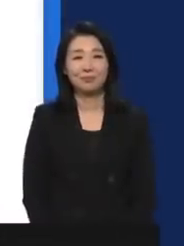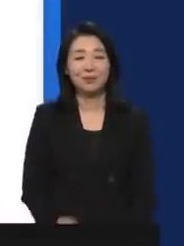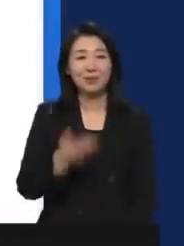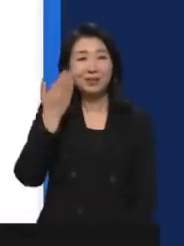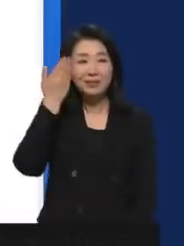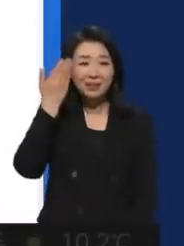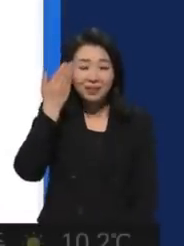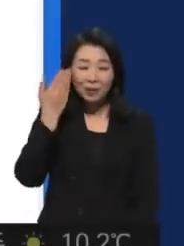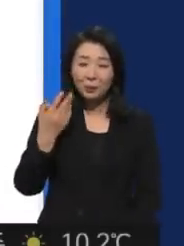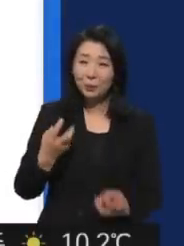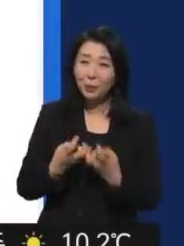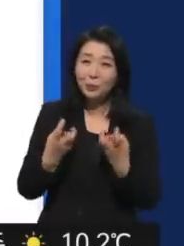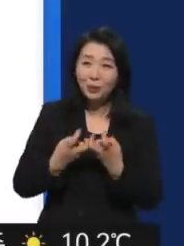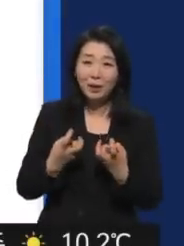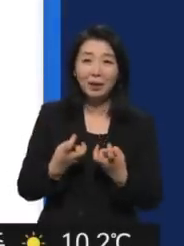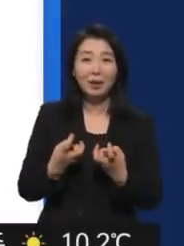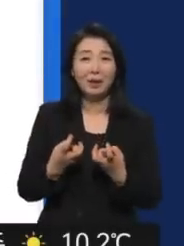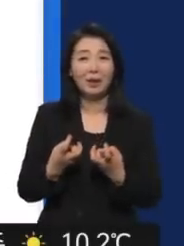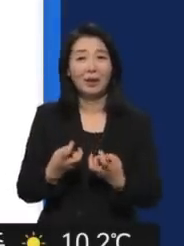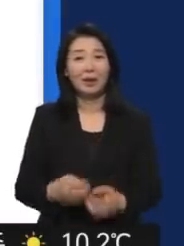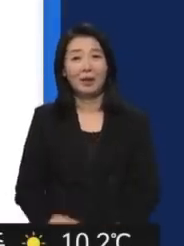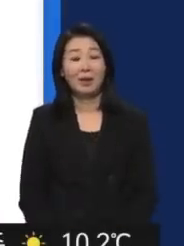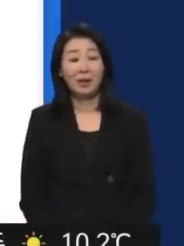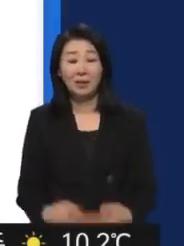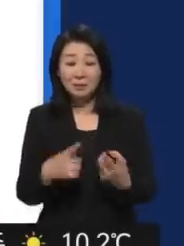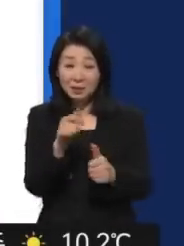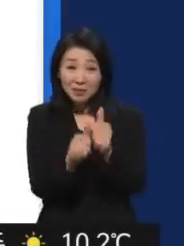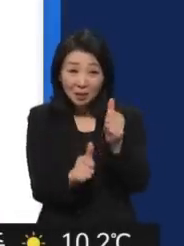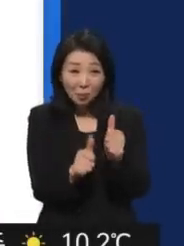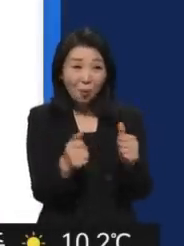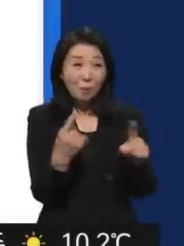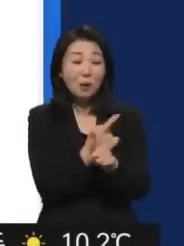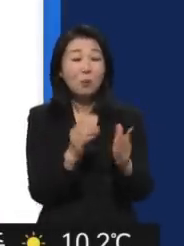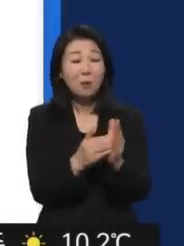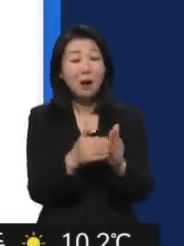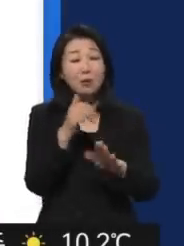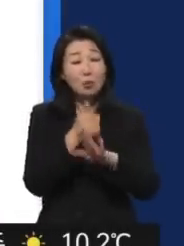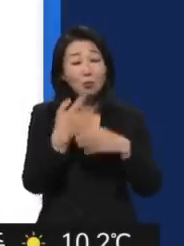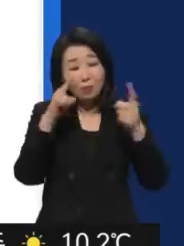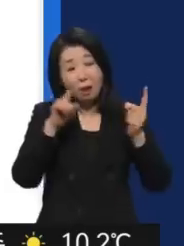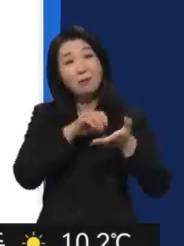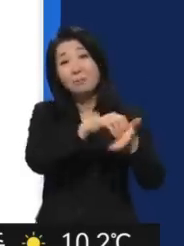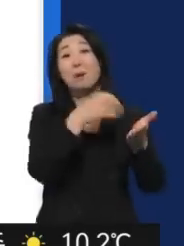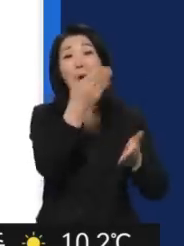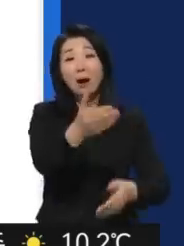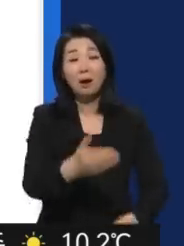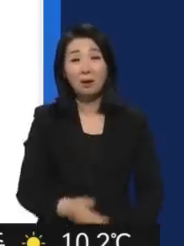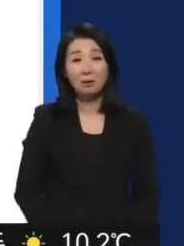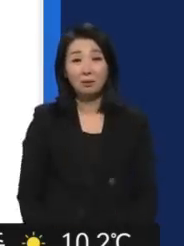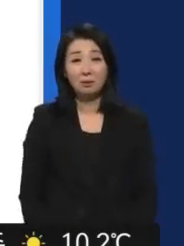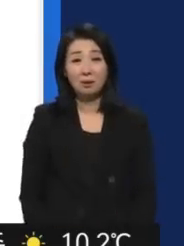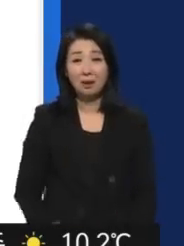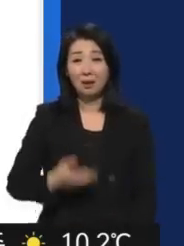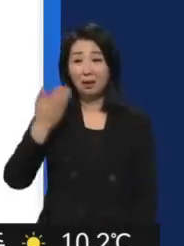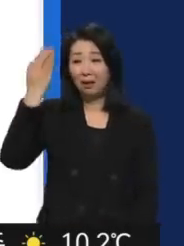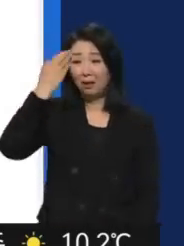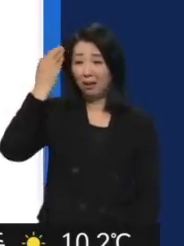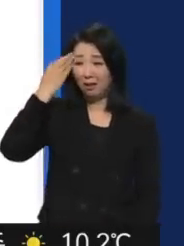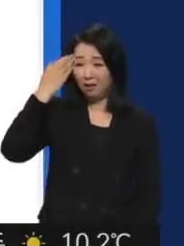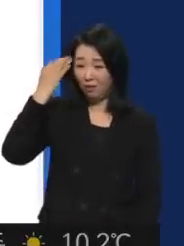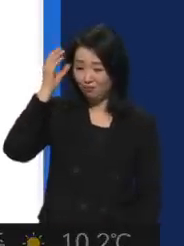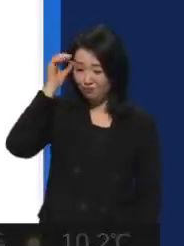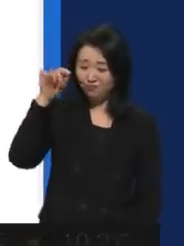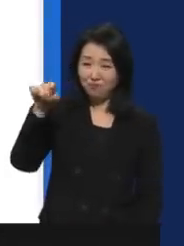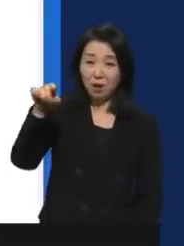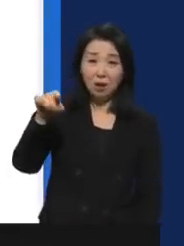상식선에서는 어떻게 입시 제도를 바꿔대도 결국은 대학 갈 사람이 갑니다. 그런데 정말 상식의 범위를 넘어서